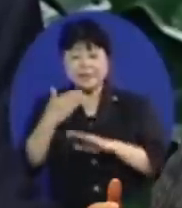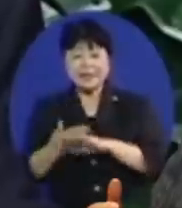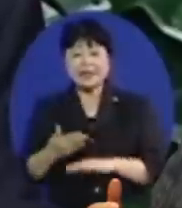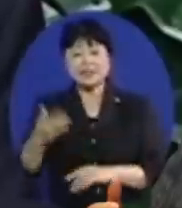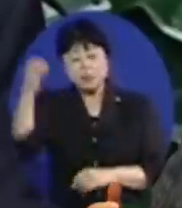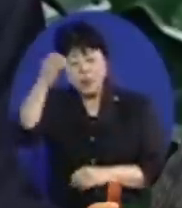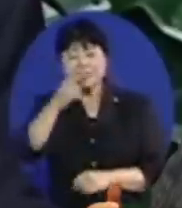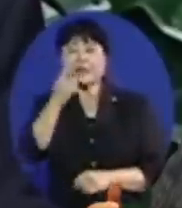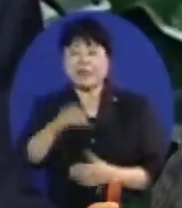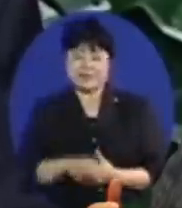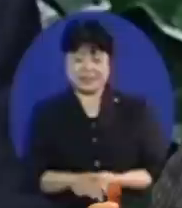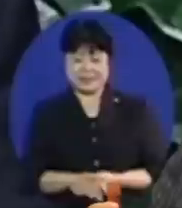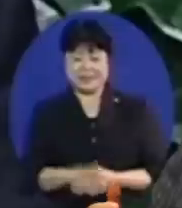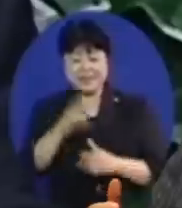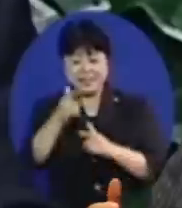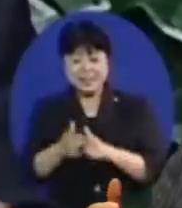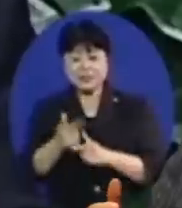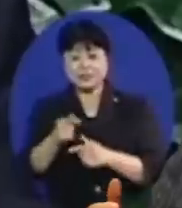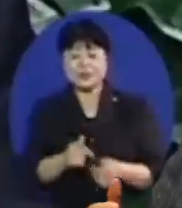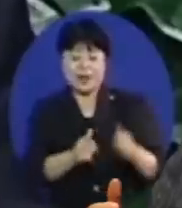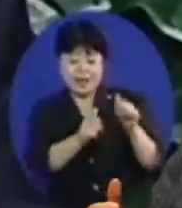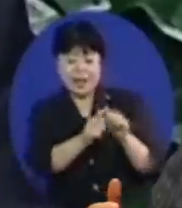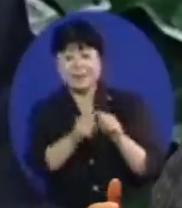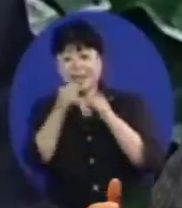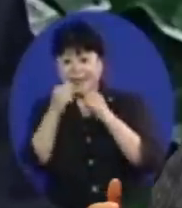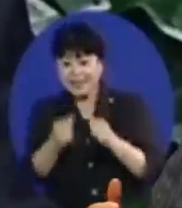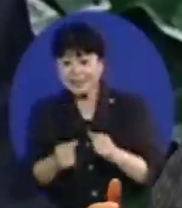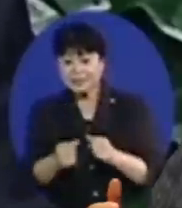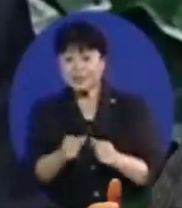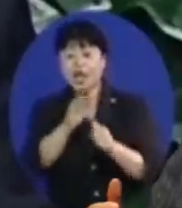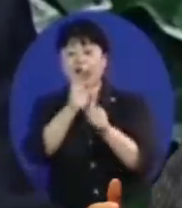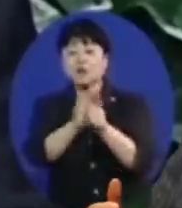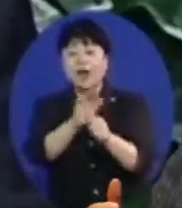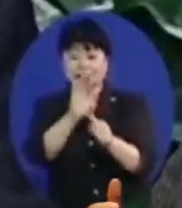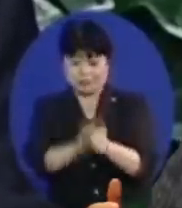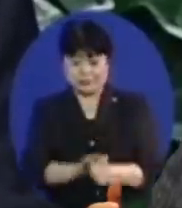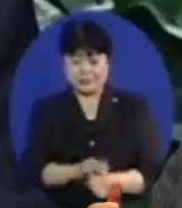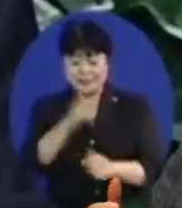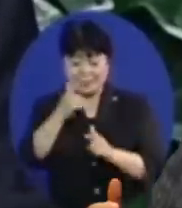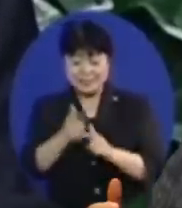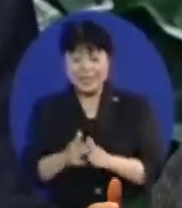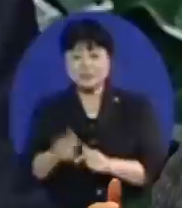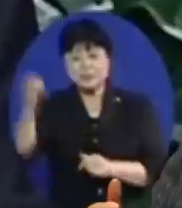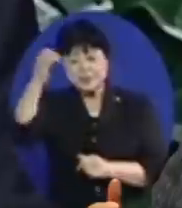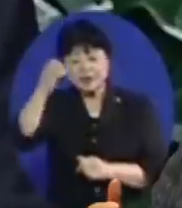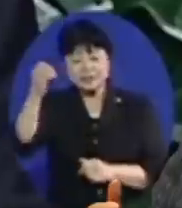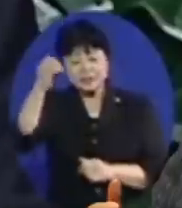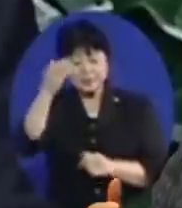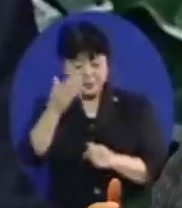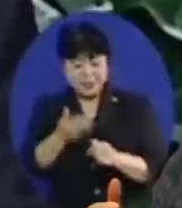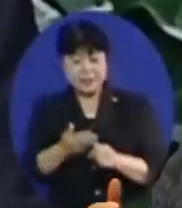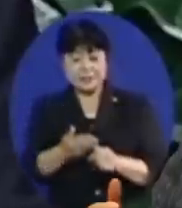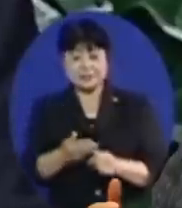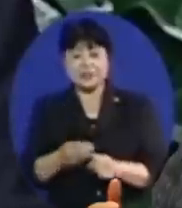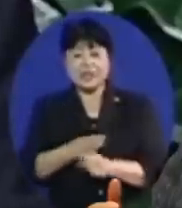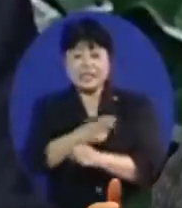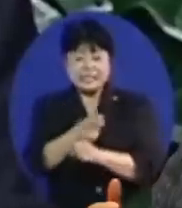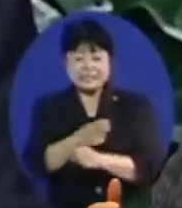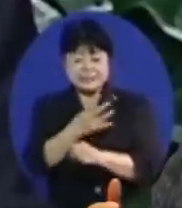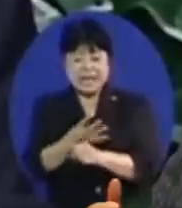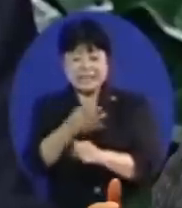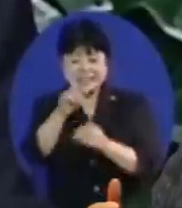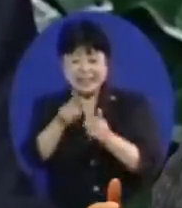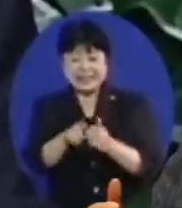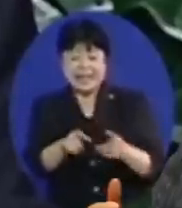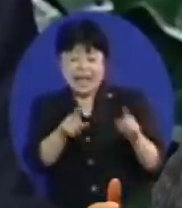보혜사인 것입니다. 예수님이 우리와 같이 계셔서 우리를 도와주신 것처럼 예수님의 영인 성령이 24시간 우리와 같이